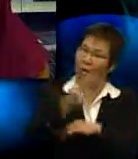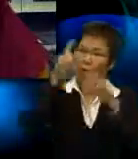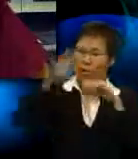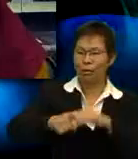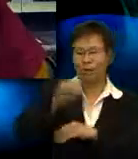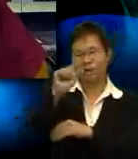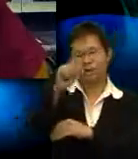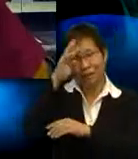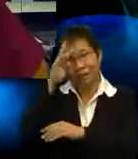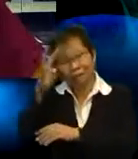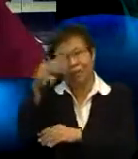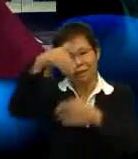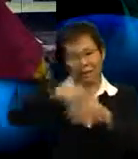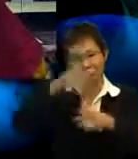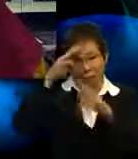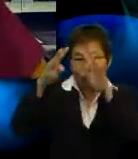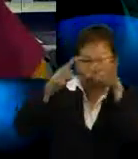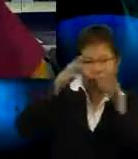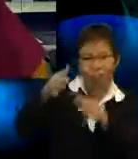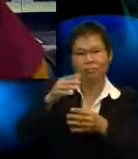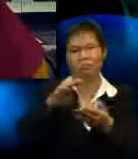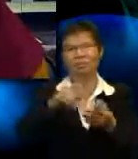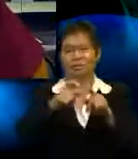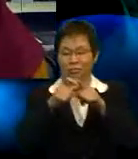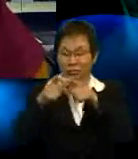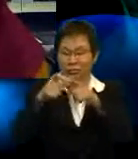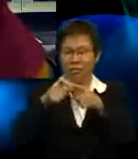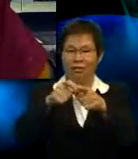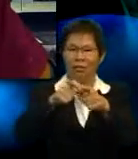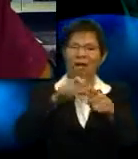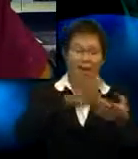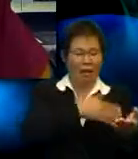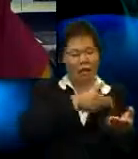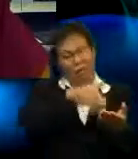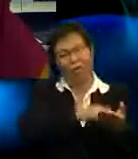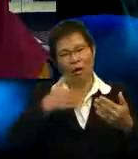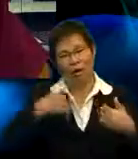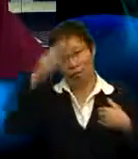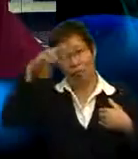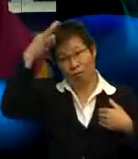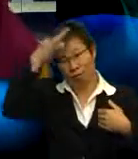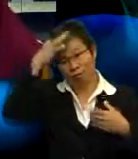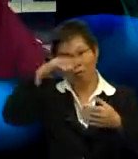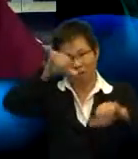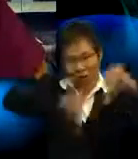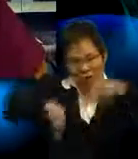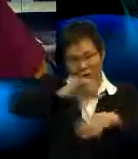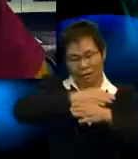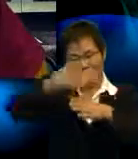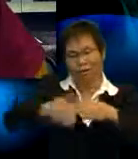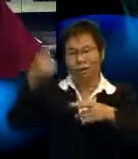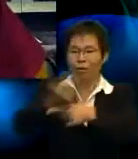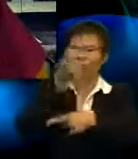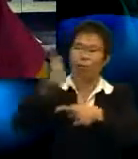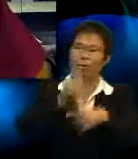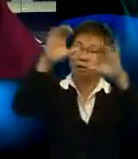kreatif dalam mencipta seni kata lagu yang mengandungi fakta-fakta sains. Saya telah mempraktikkan kaedah